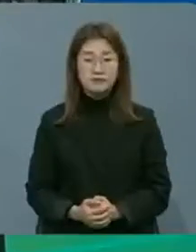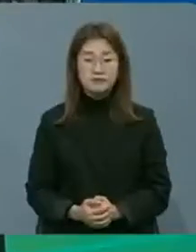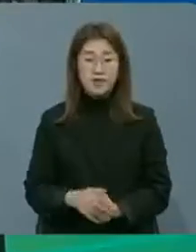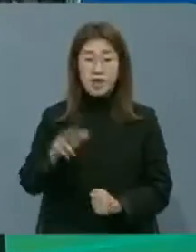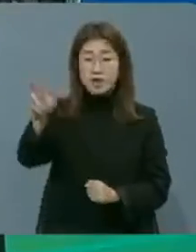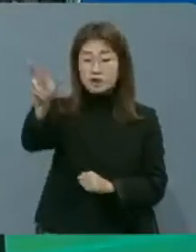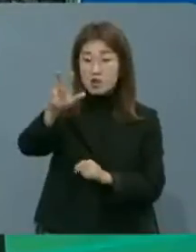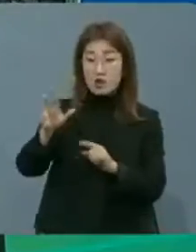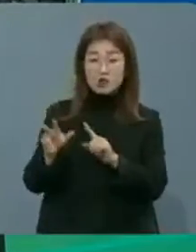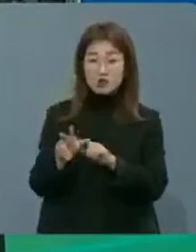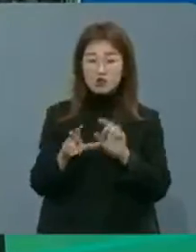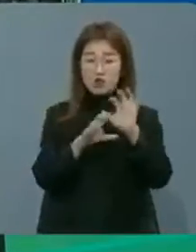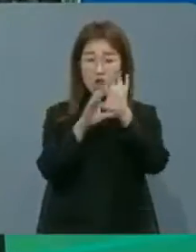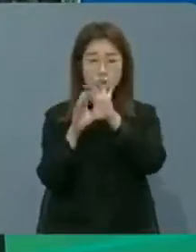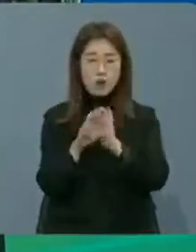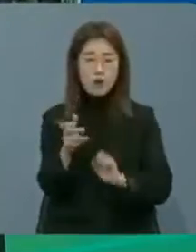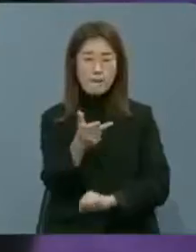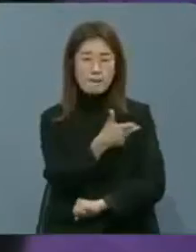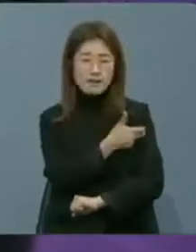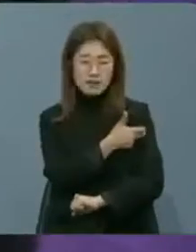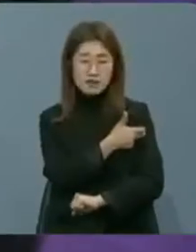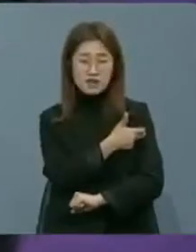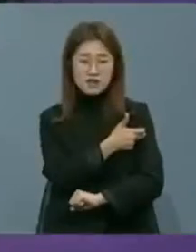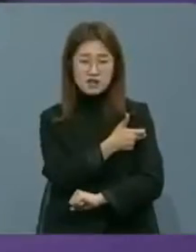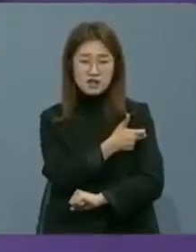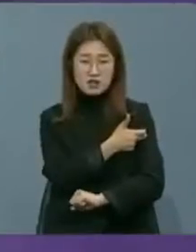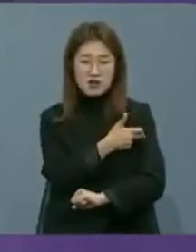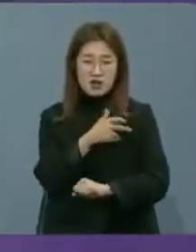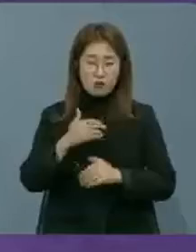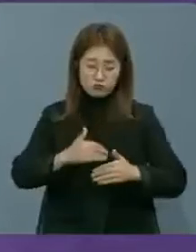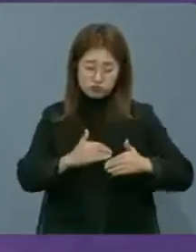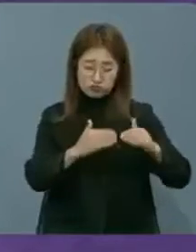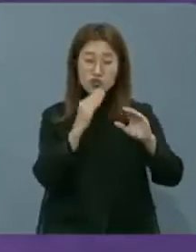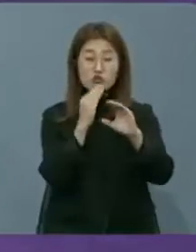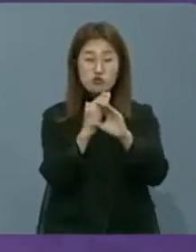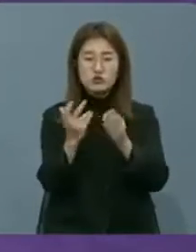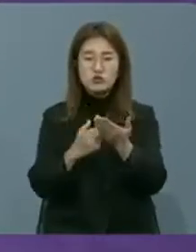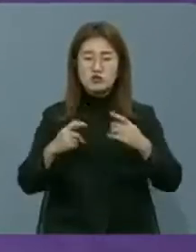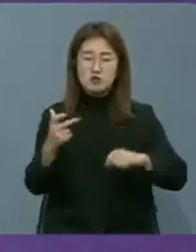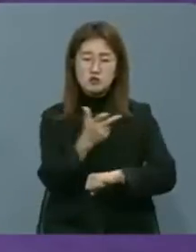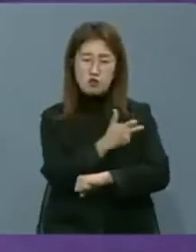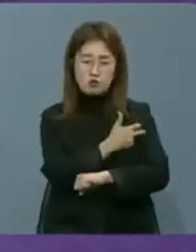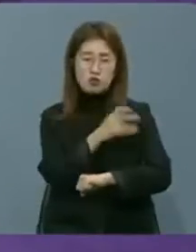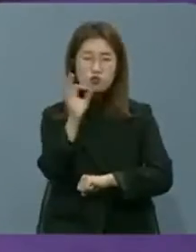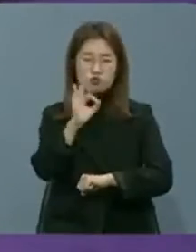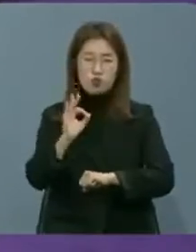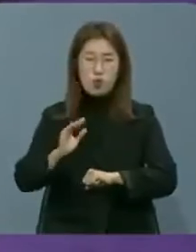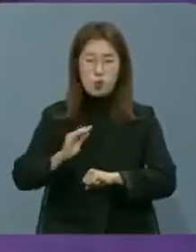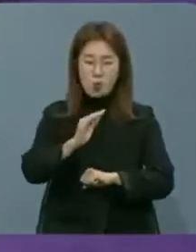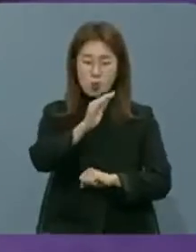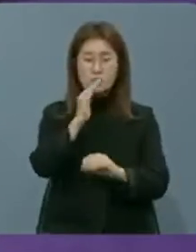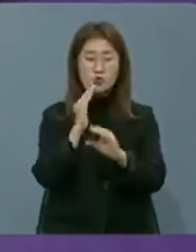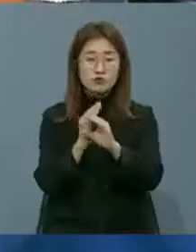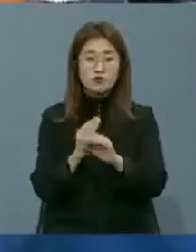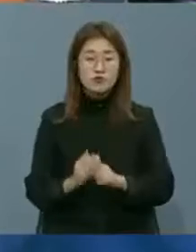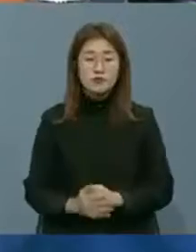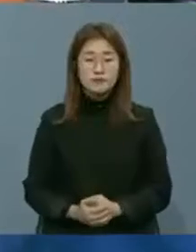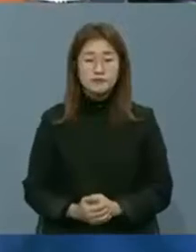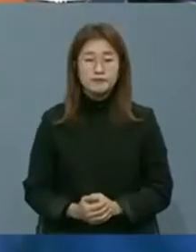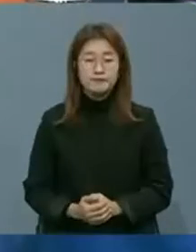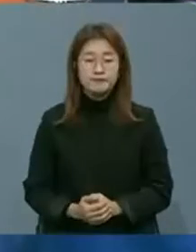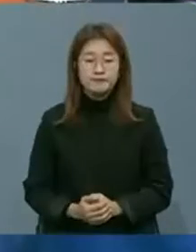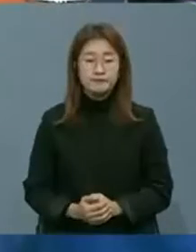전국적으로 코론 알고 백신 접종이 속도를 내는 가운데 제주지역 접종 율 도 점차 높아지고 있습니다